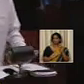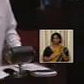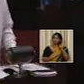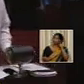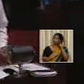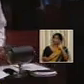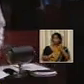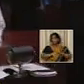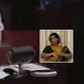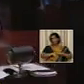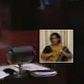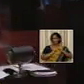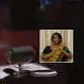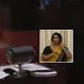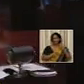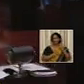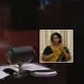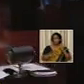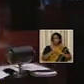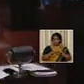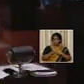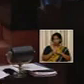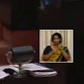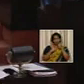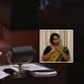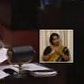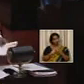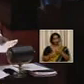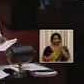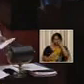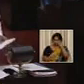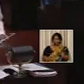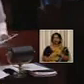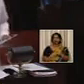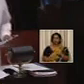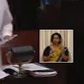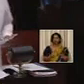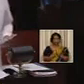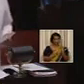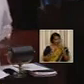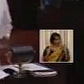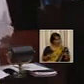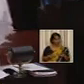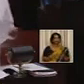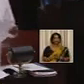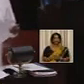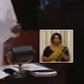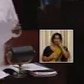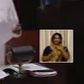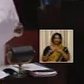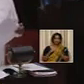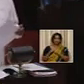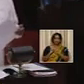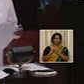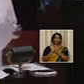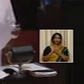ඔබතුමා වෙලාව අරගෙන මේ ප්‍රශ්නය ගැන හොඳ අවබෝධයෙන් කටයුතු කරලා ඒ මිනිසුන්ගේ පැත්තෙන්